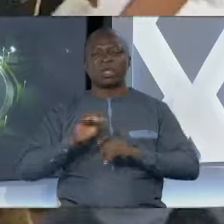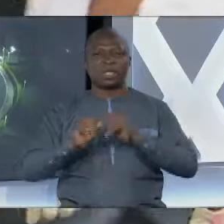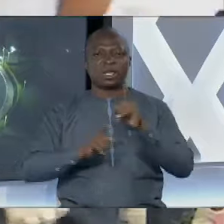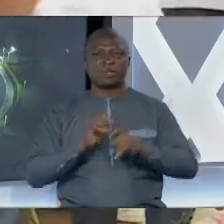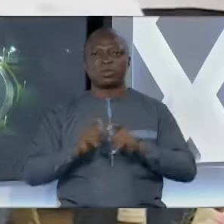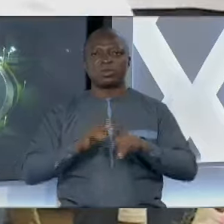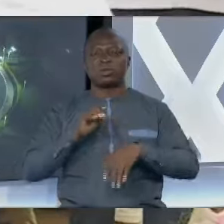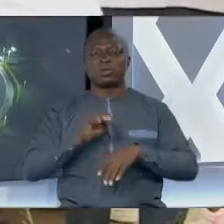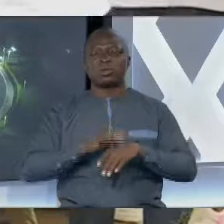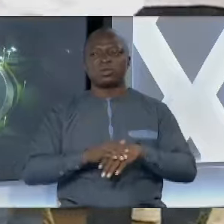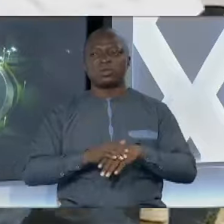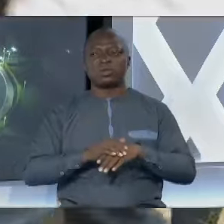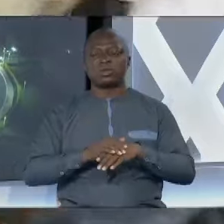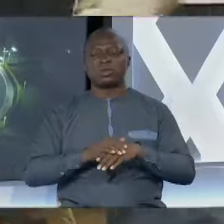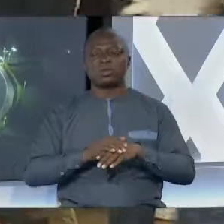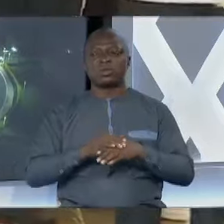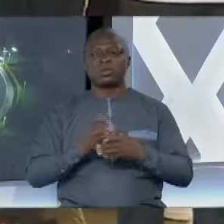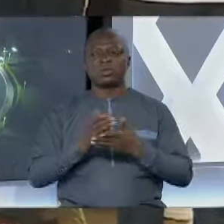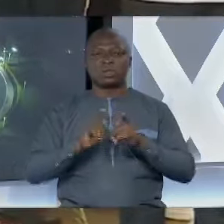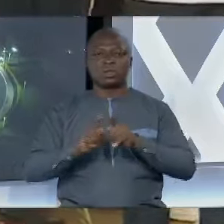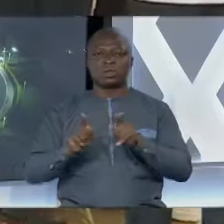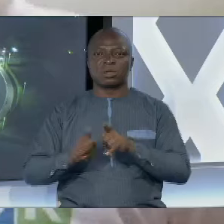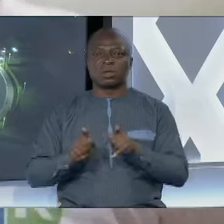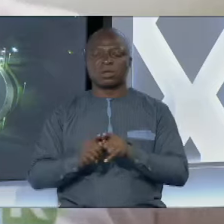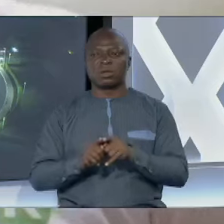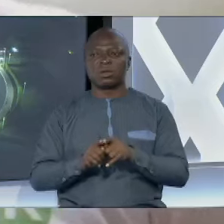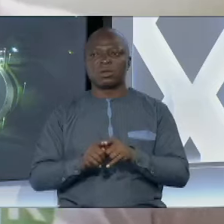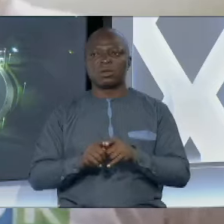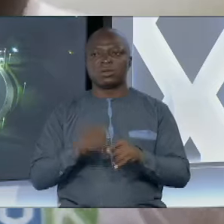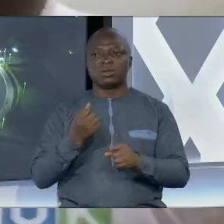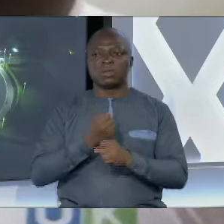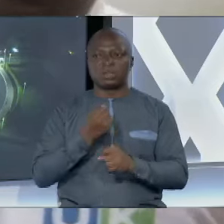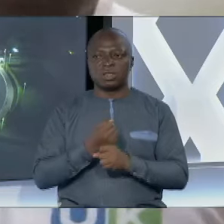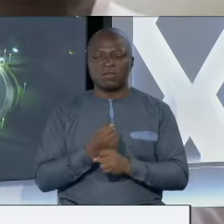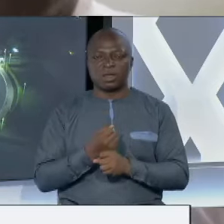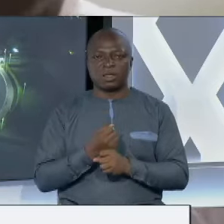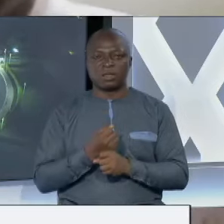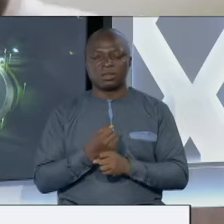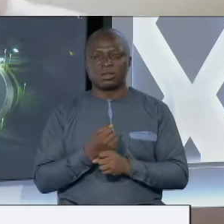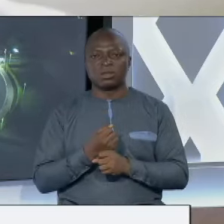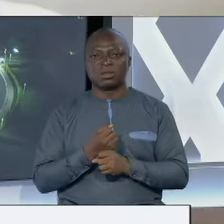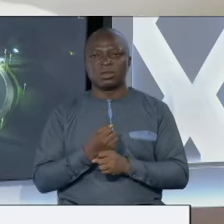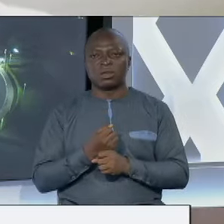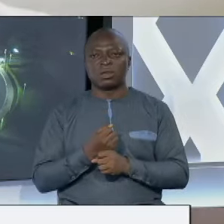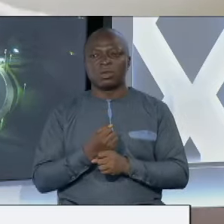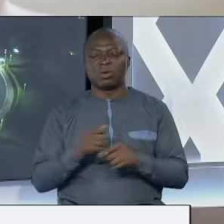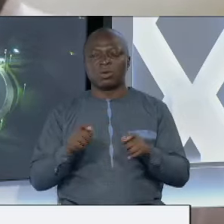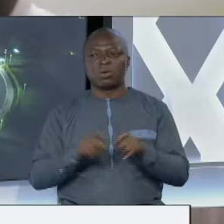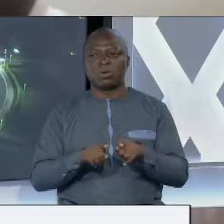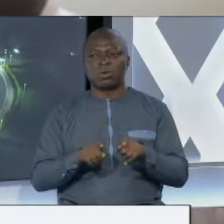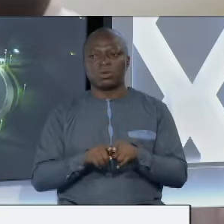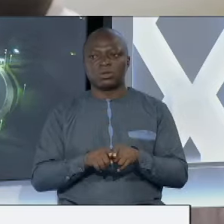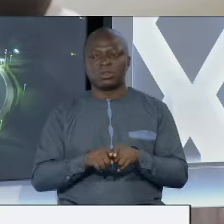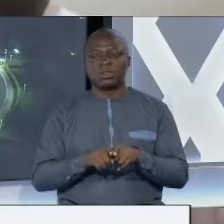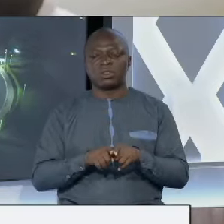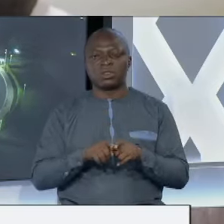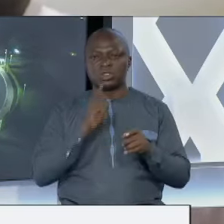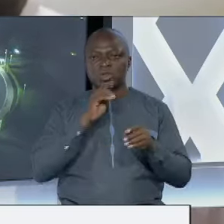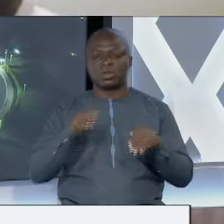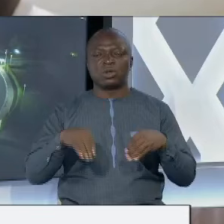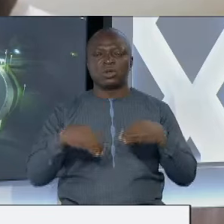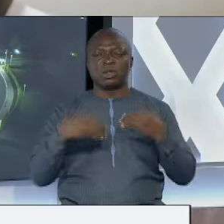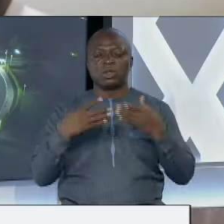la prophylaxie, c'est-à-dire prévention avec les antiparasitaires. Bon, s'ils sont anémiés, on leur donne